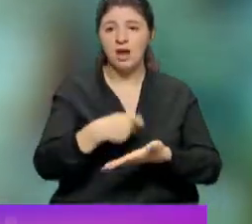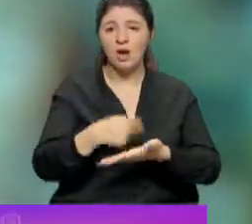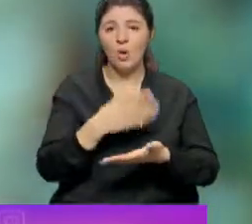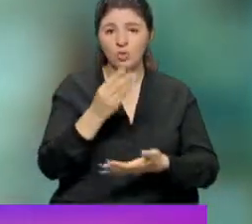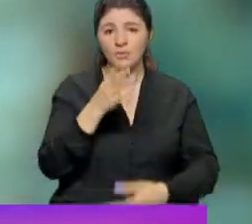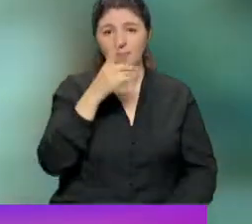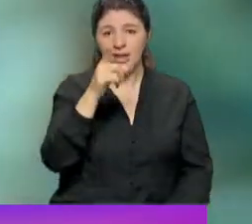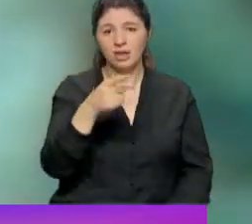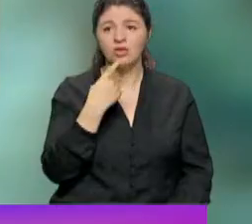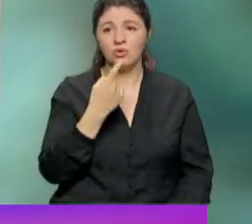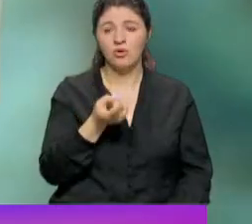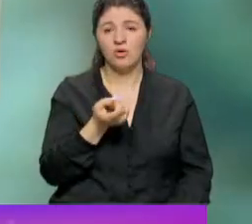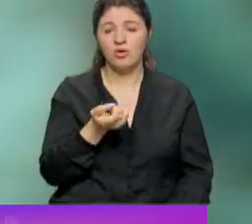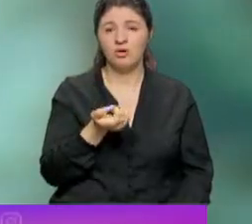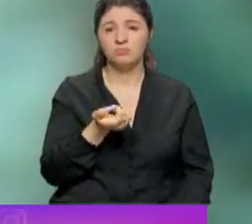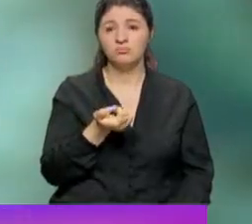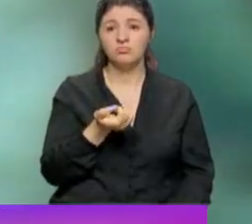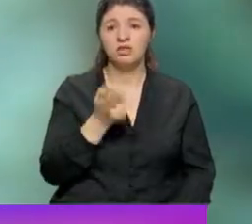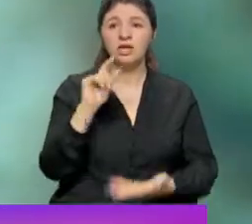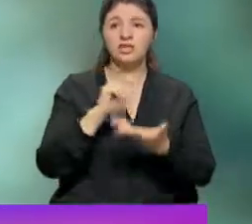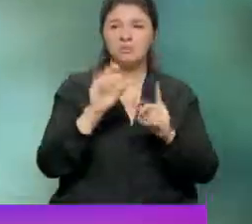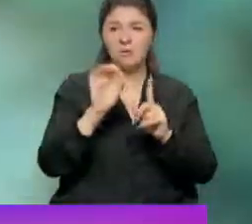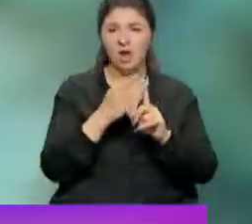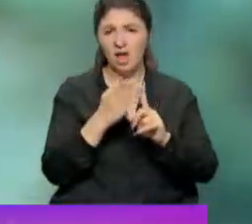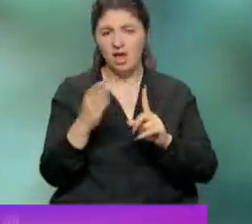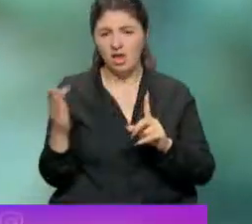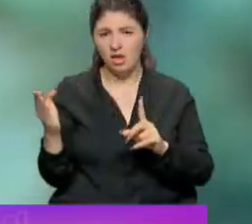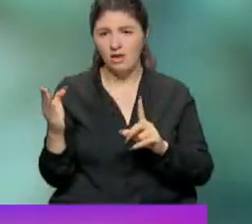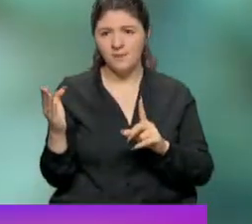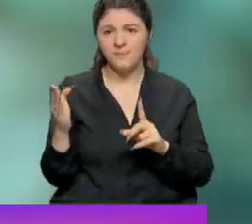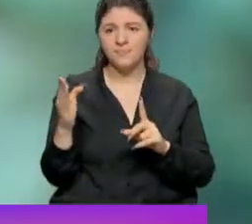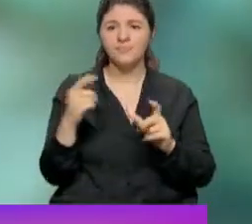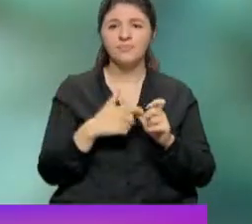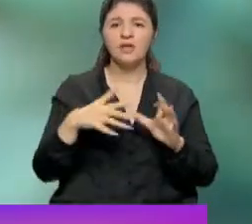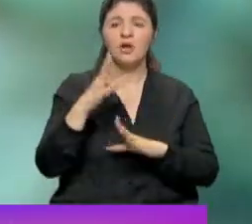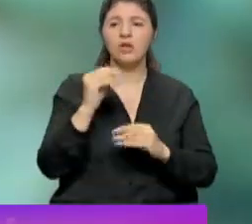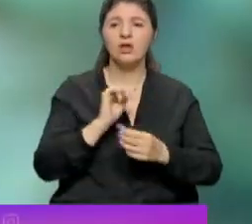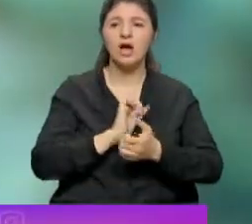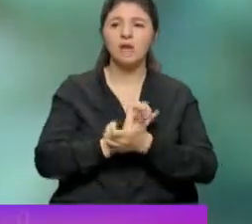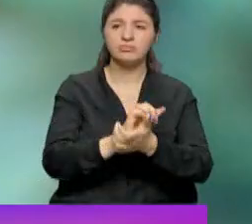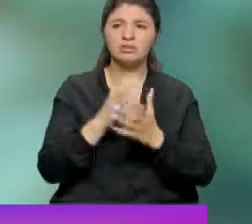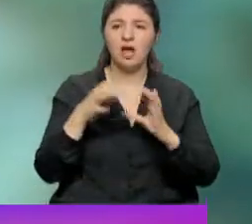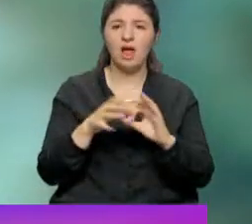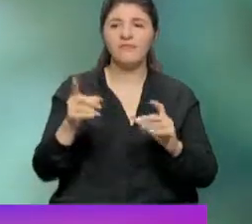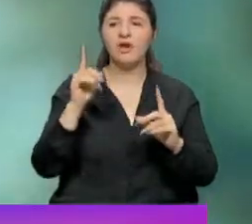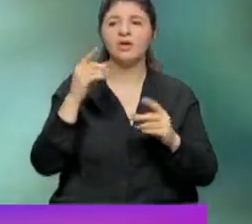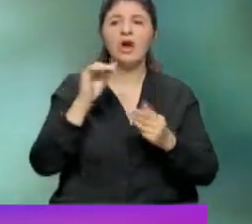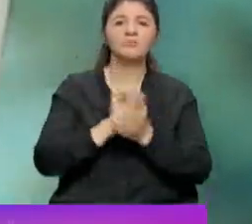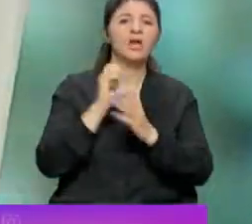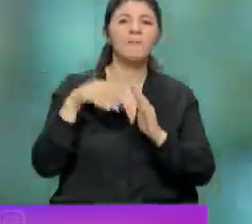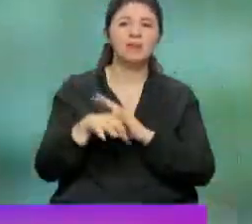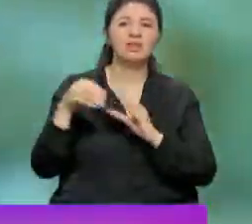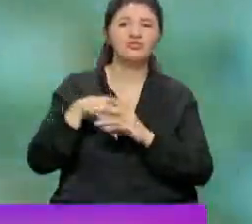ödediğini biliniz diyor Bu yazı buraya kadar genel itibariyle Tutuklular için ve hükümler için